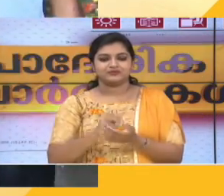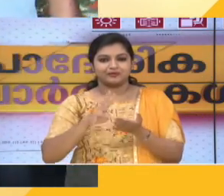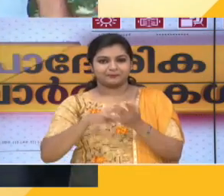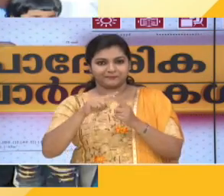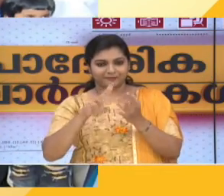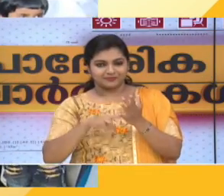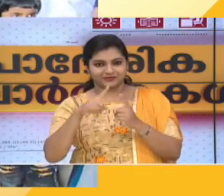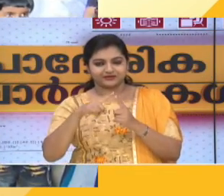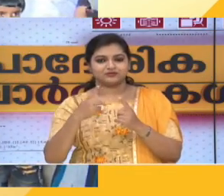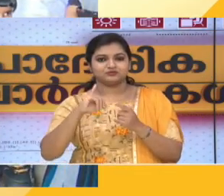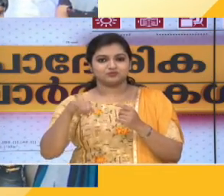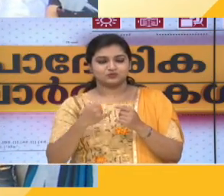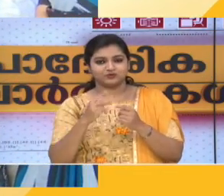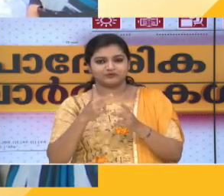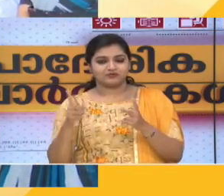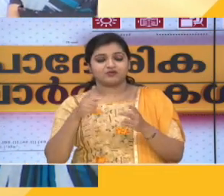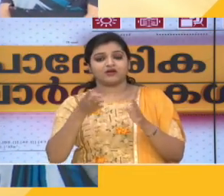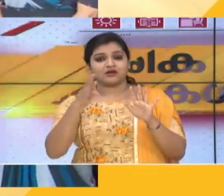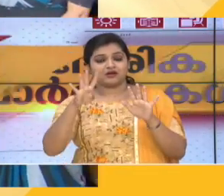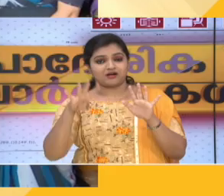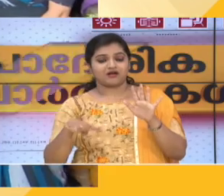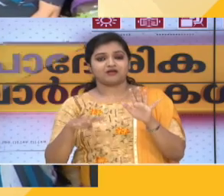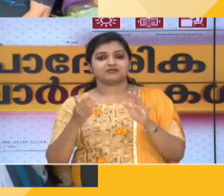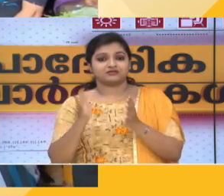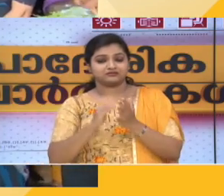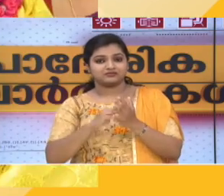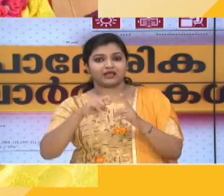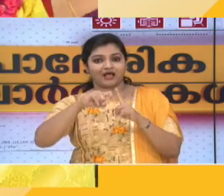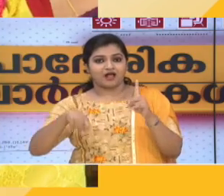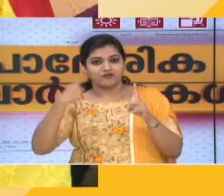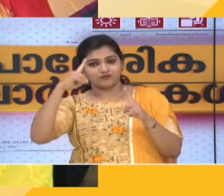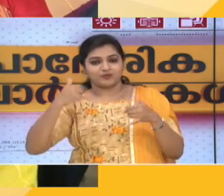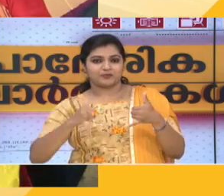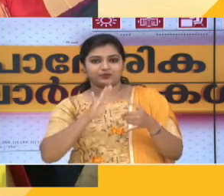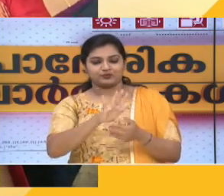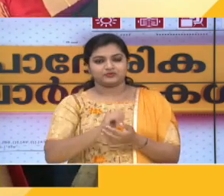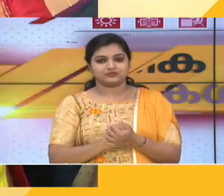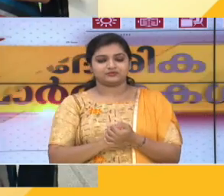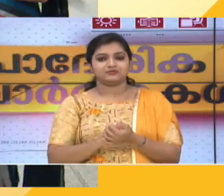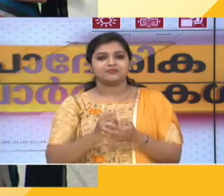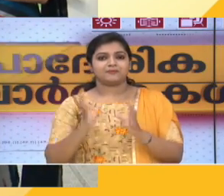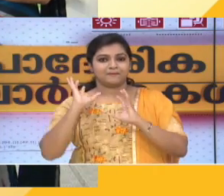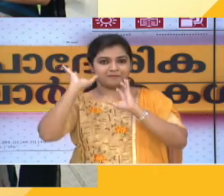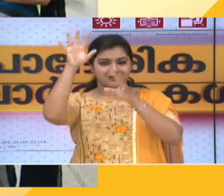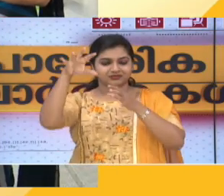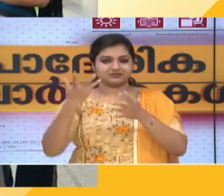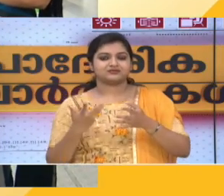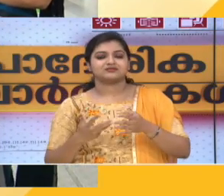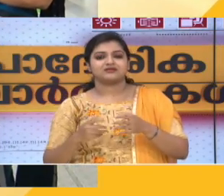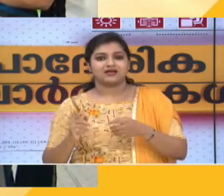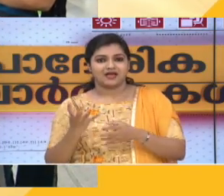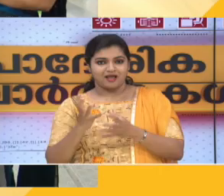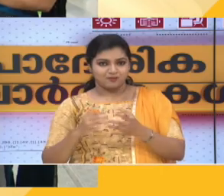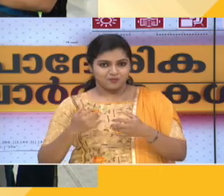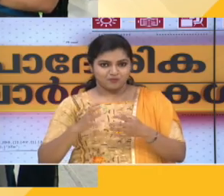സീനിയർ തലത്തിൽ 9 പ്രാവശ്യം ശ്രീലക്ഷ്മി കേരളത്തിനായി കളിച്ചിട്ടുണ്ട്. ബാസ്കറ്റ്ബോൾ, ഹാൻഡ്ബോൾ, റോളർ സ്പോർട്ട് എന്നിവയുടെ സങ്കര